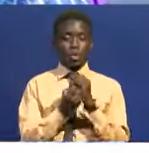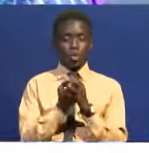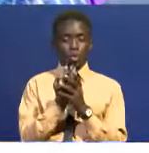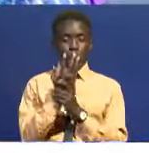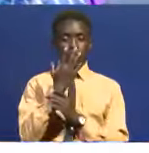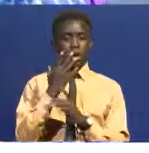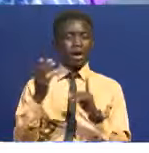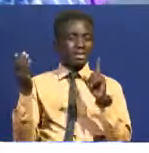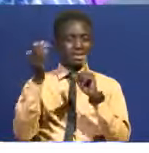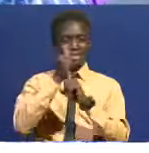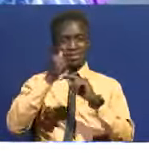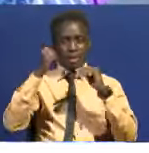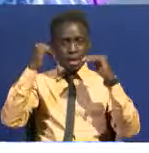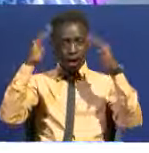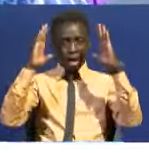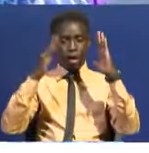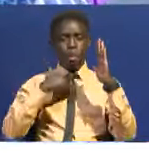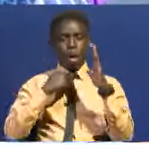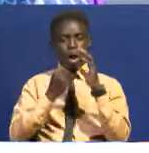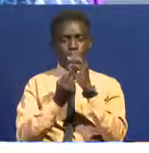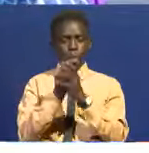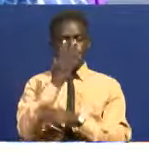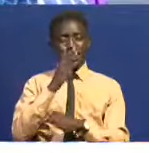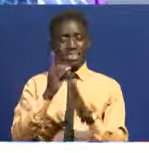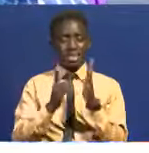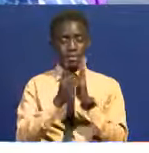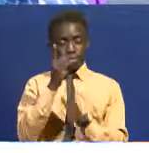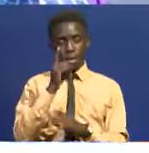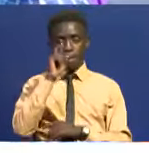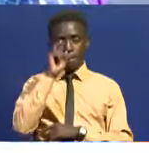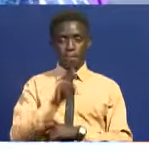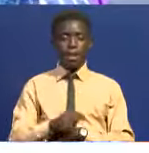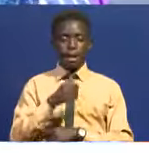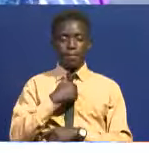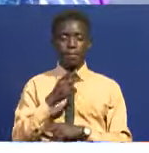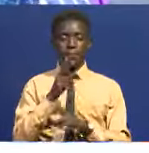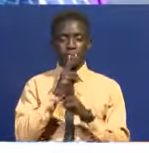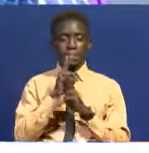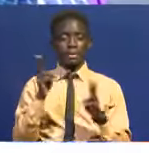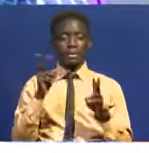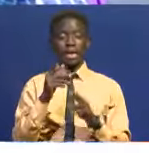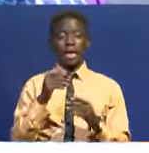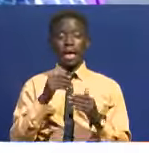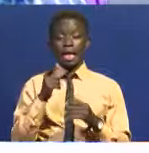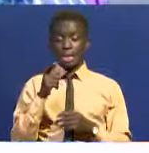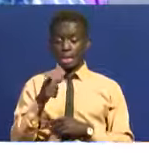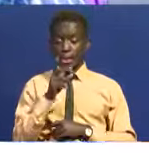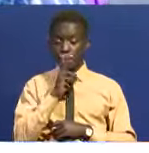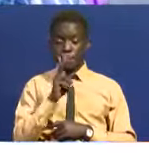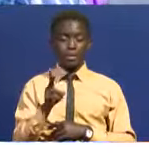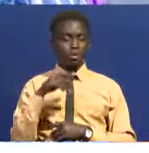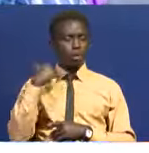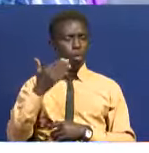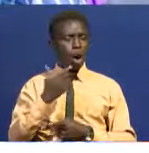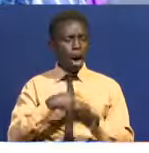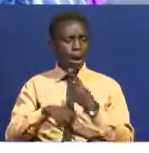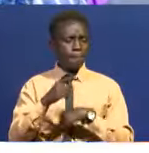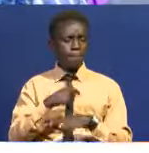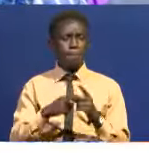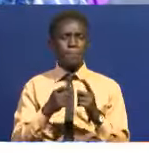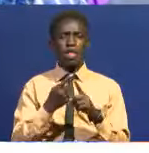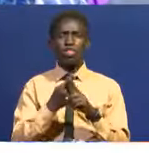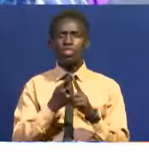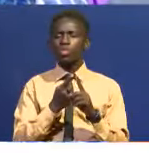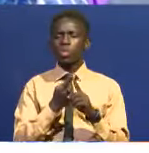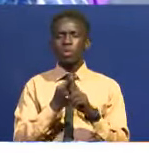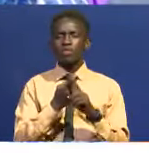there must be peace. And this peace, as we have put it in our statement, comes through prayer and